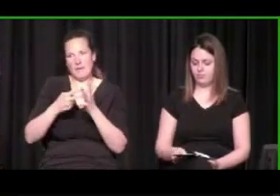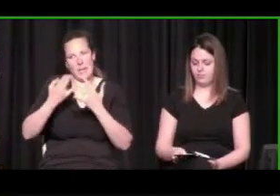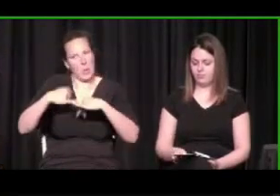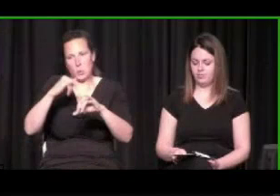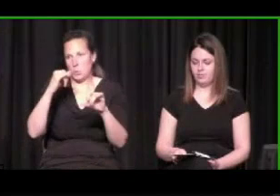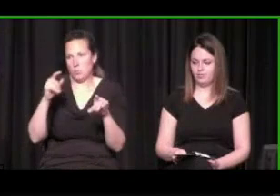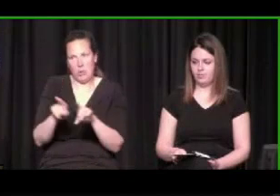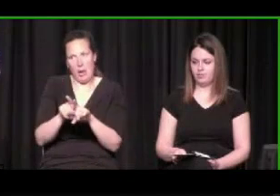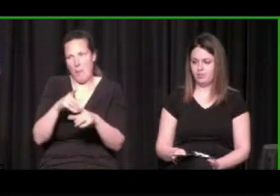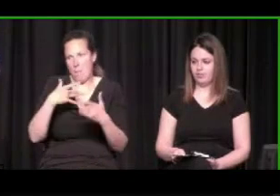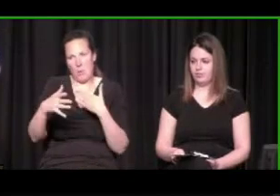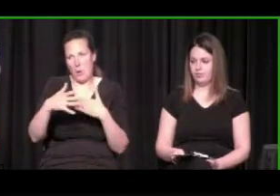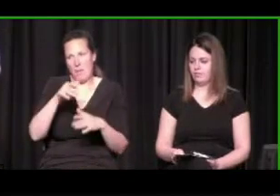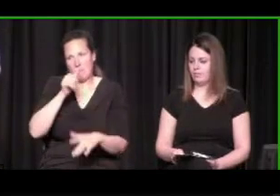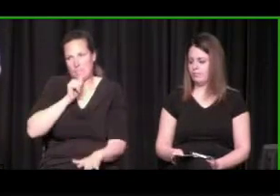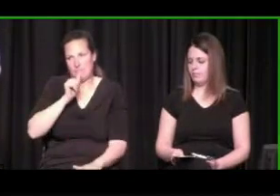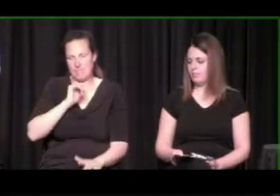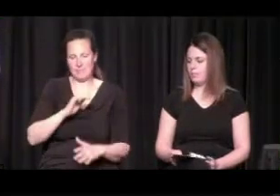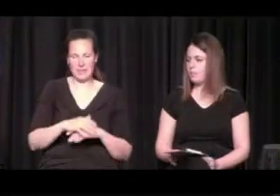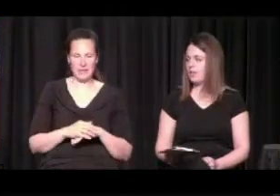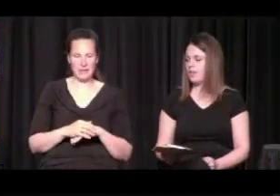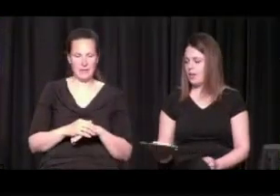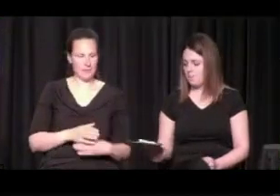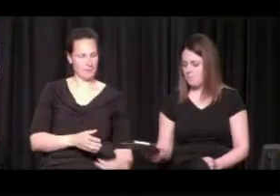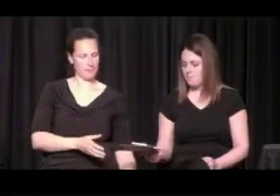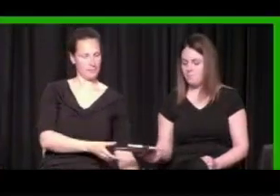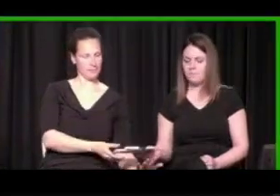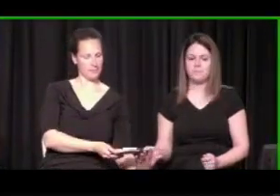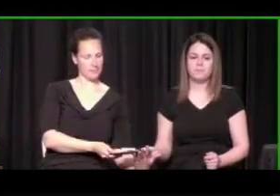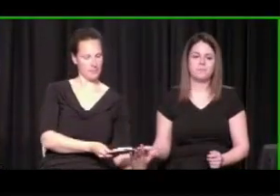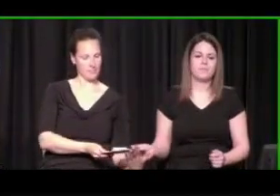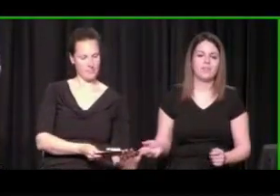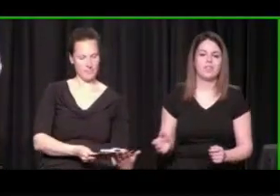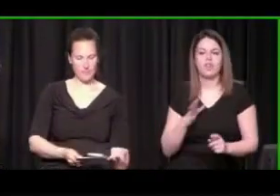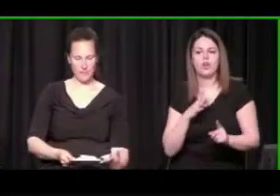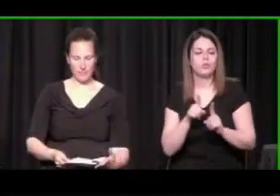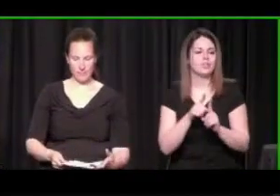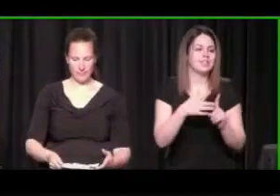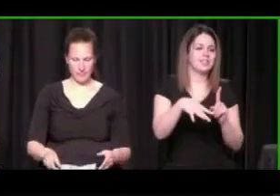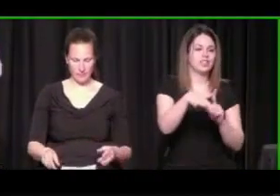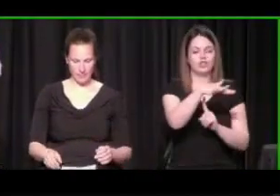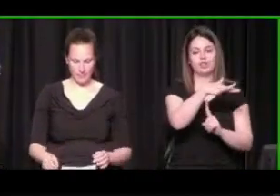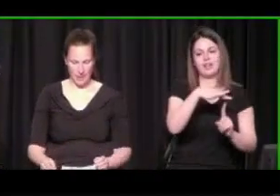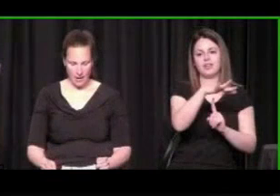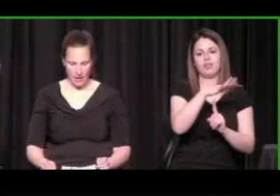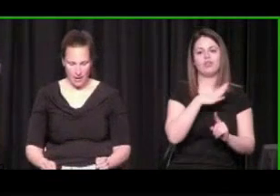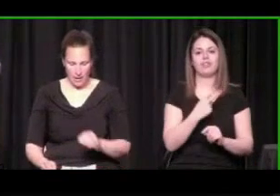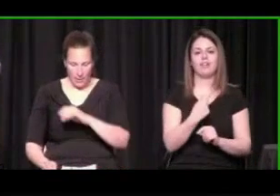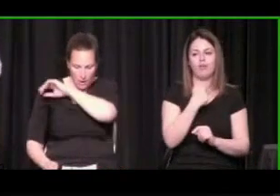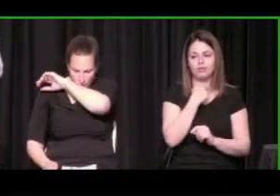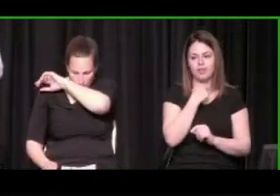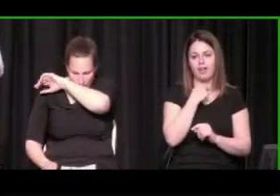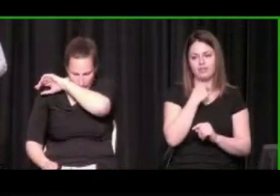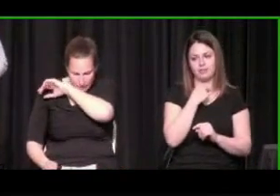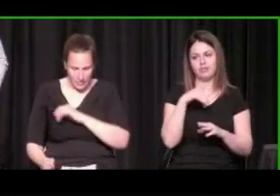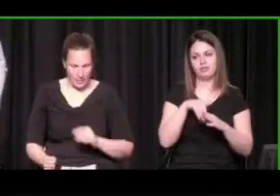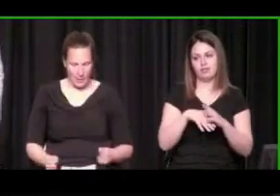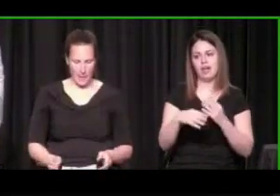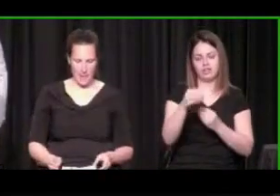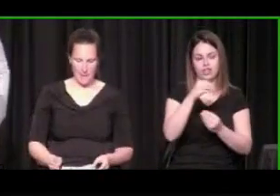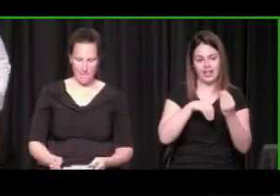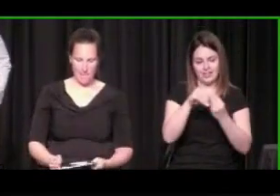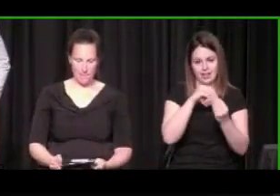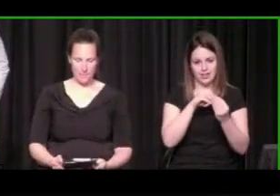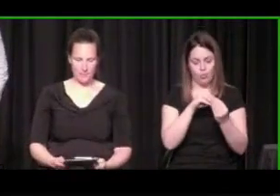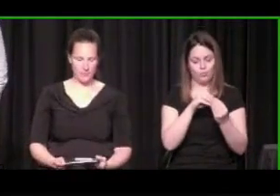est plutôt faible. Il y a bien sûr des situations qui découlent vraiment de contraintes dans les fonctionnements des organisations. C'est-à-dire